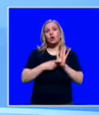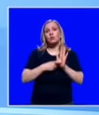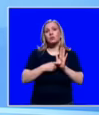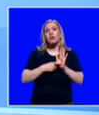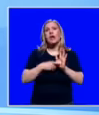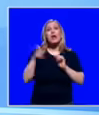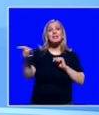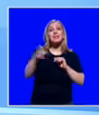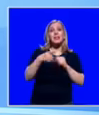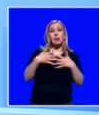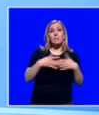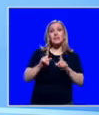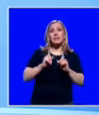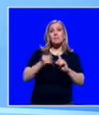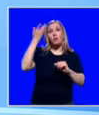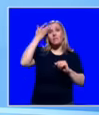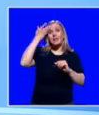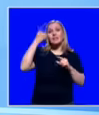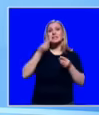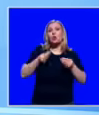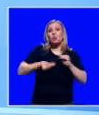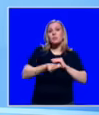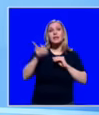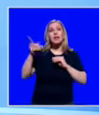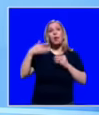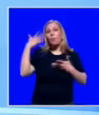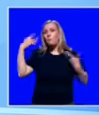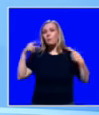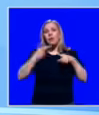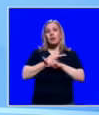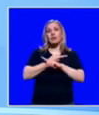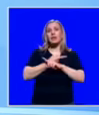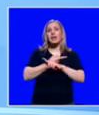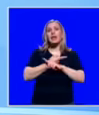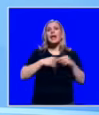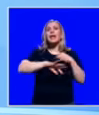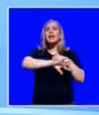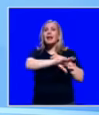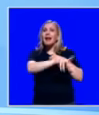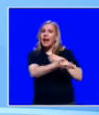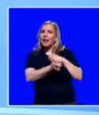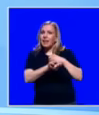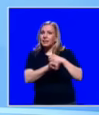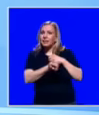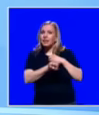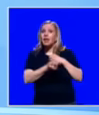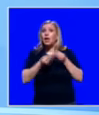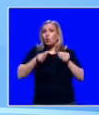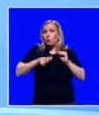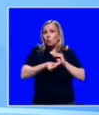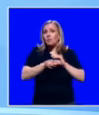не ме обвиниха за корупция, понеже те бъркат нещата. Рекет и корупция за тях звучи, може би, по един и същи